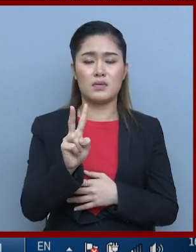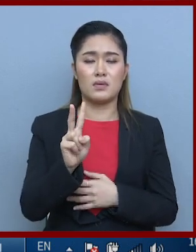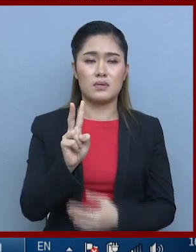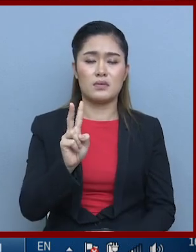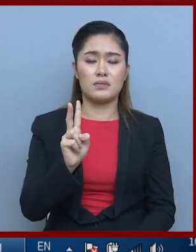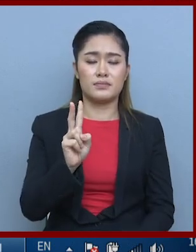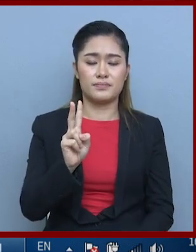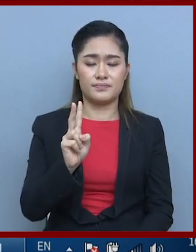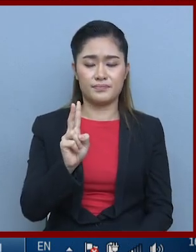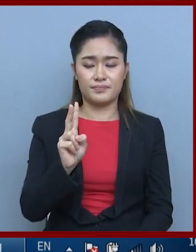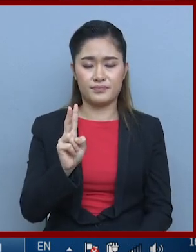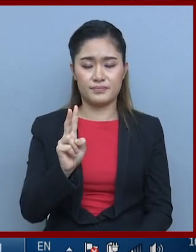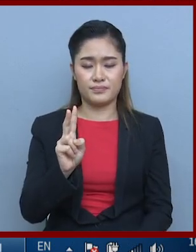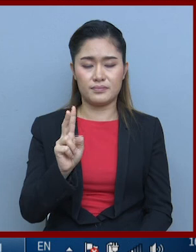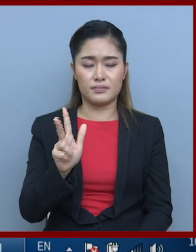2